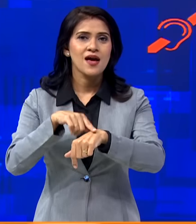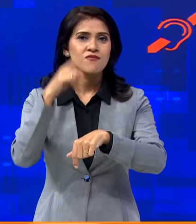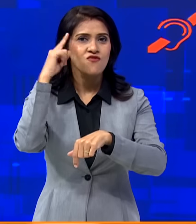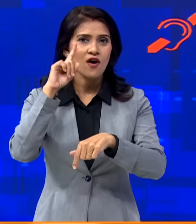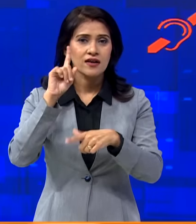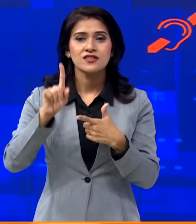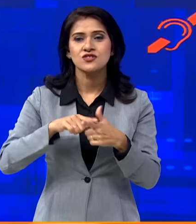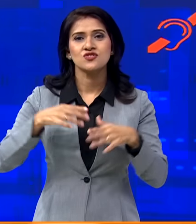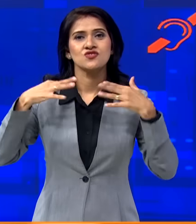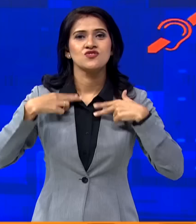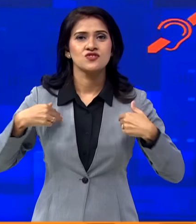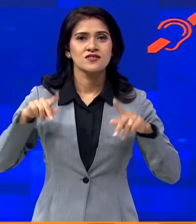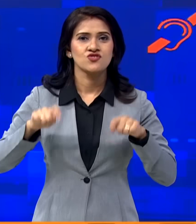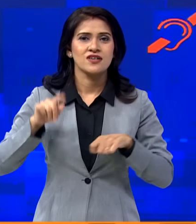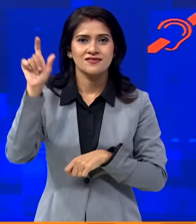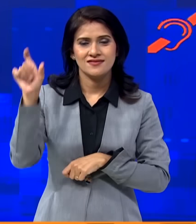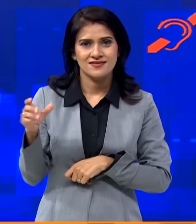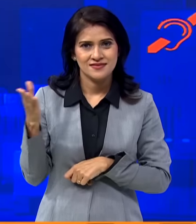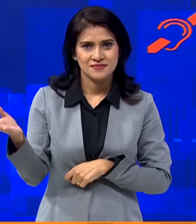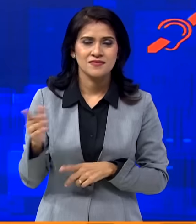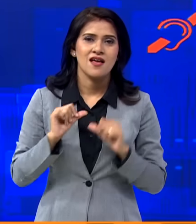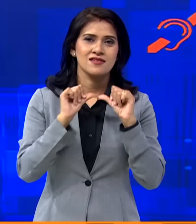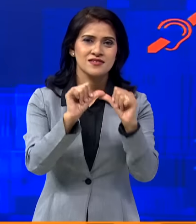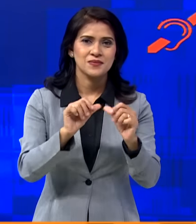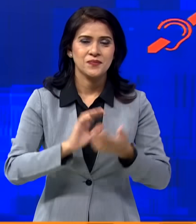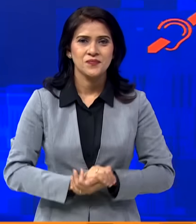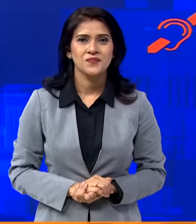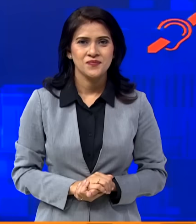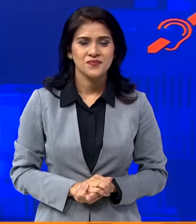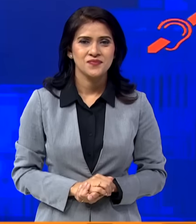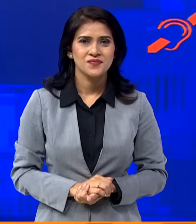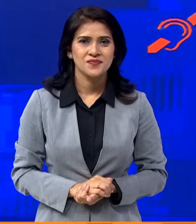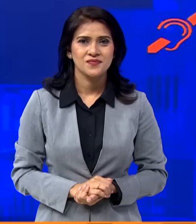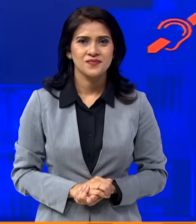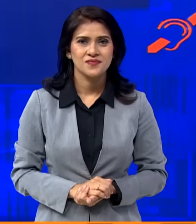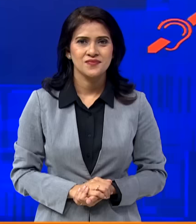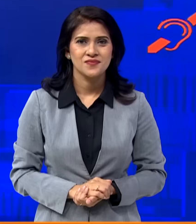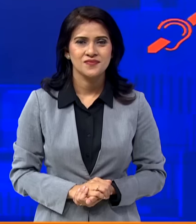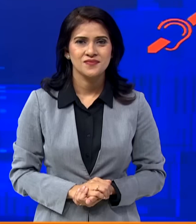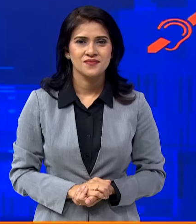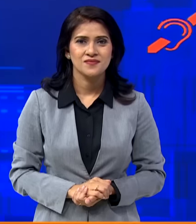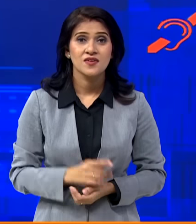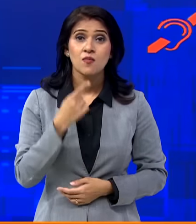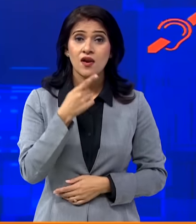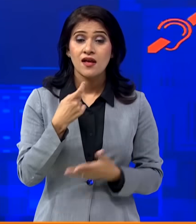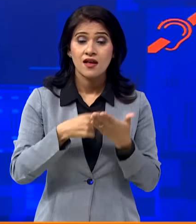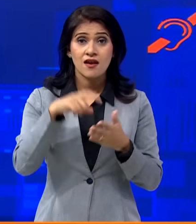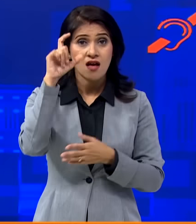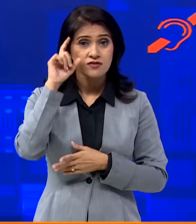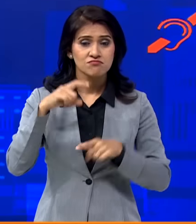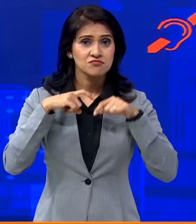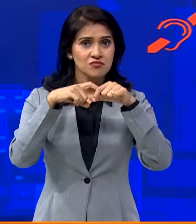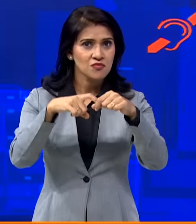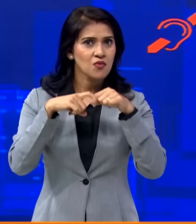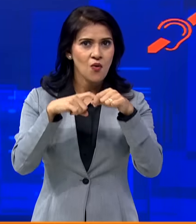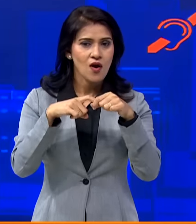के जज कीजी सुरेश के फैसले का हालांकि रजत जी के शोध परक सवालों का जवाब देना